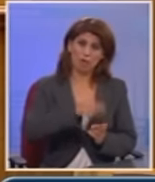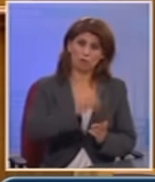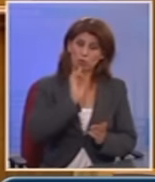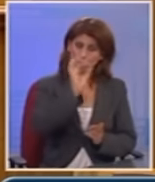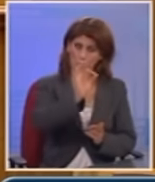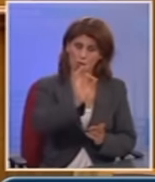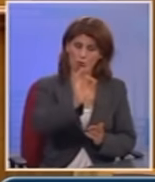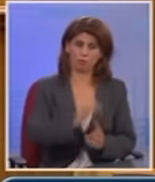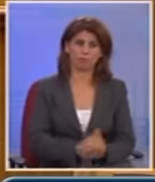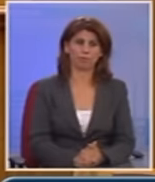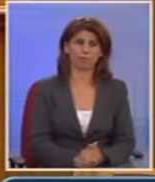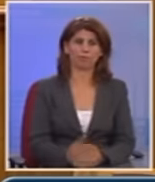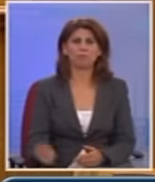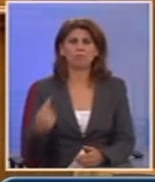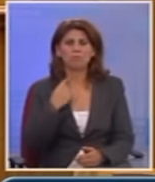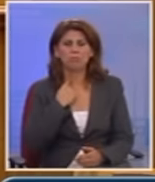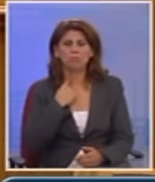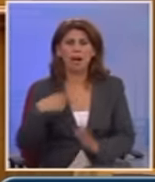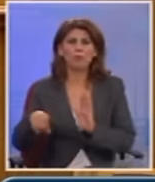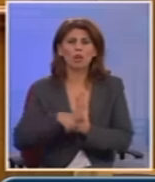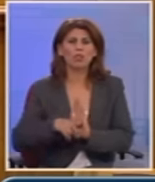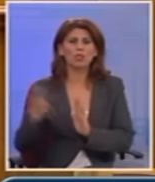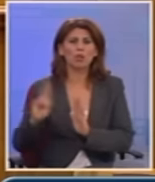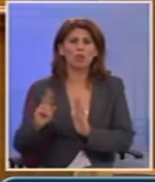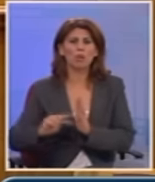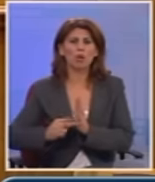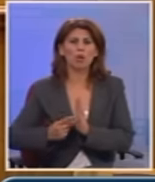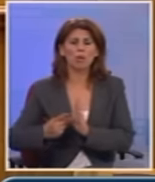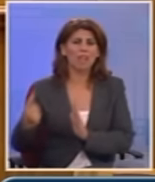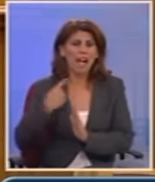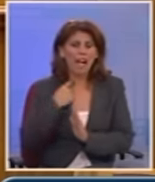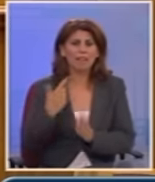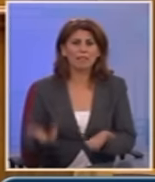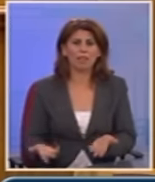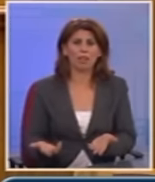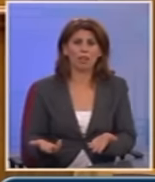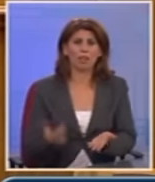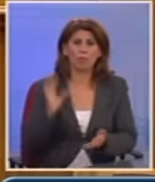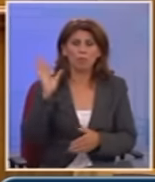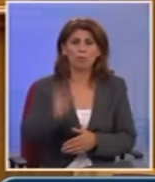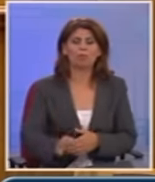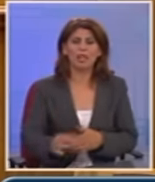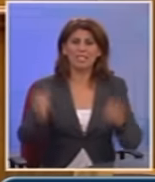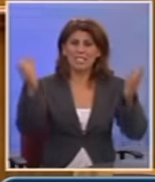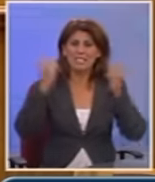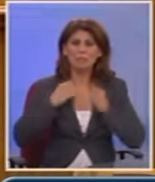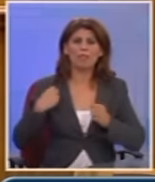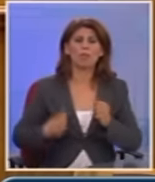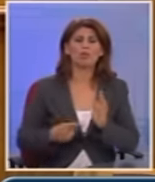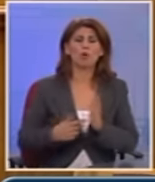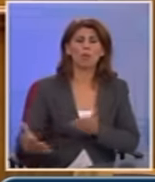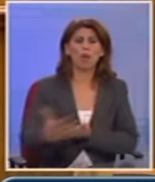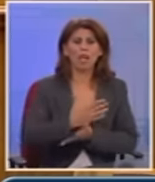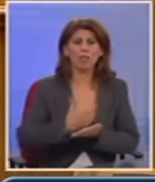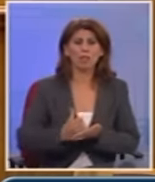στόχων χάνεται από τους αρνητικούς ρυθμούς της οικονομίας, που οδηγούν σε απώλειες δημοσιονομικών